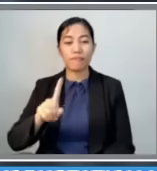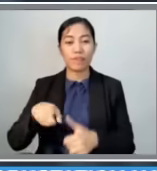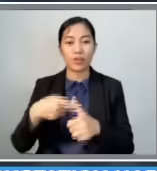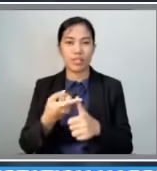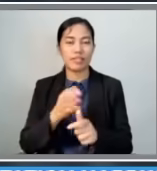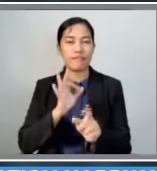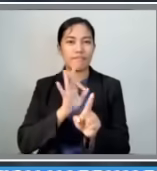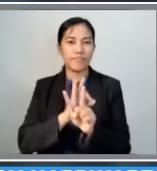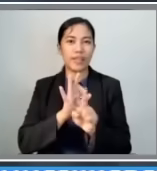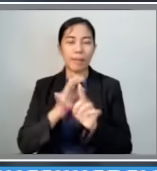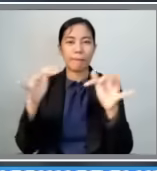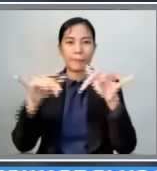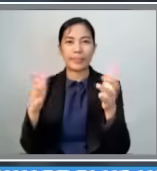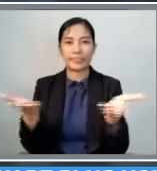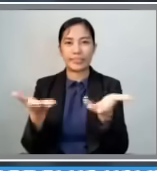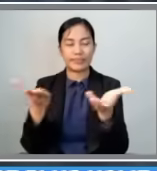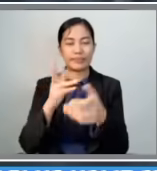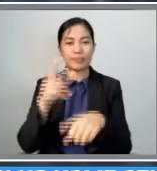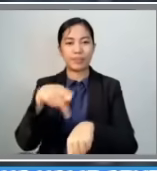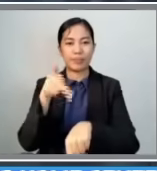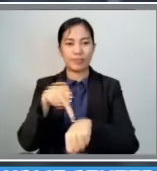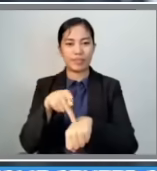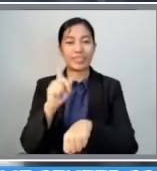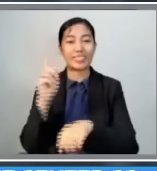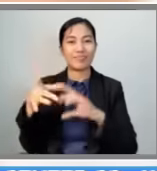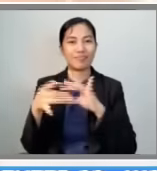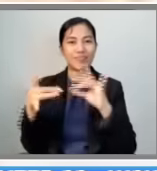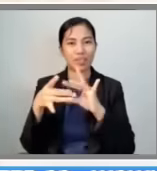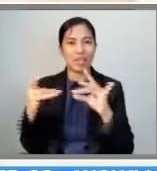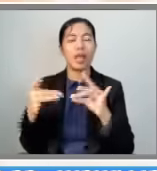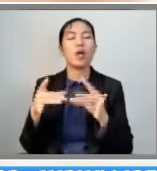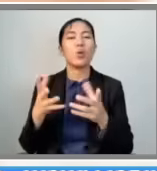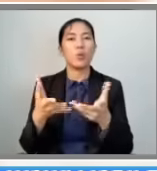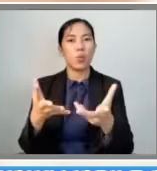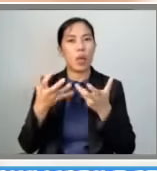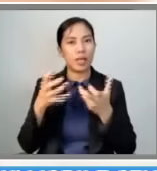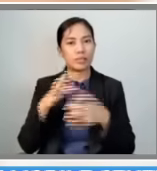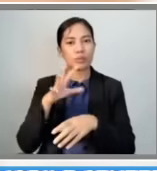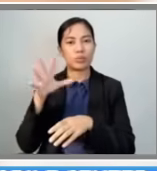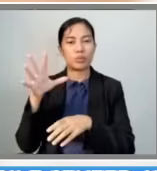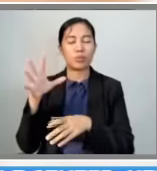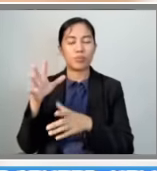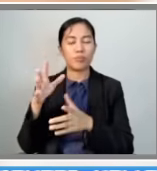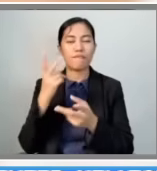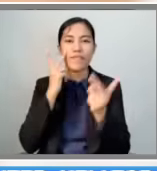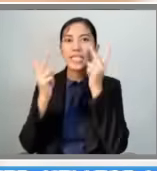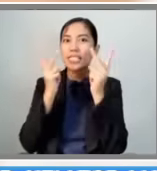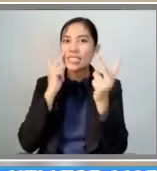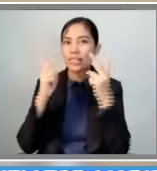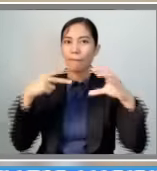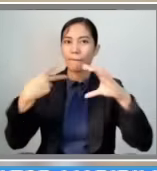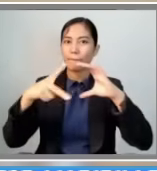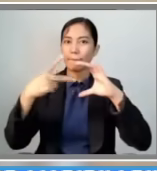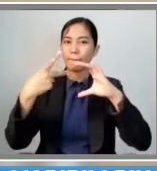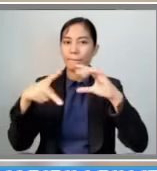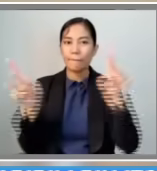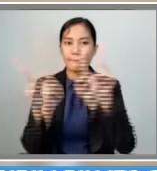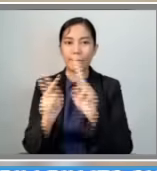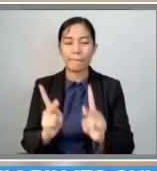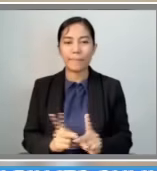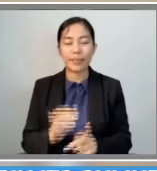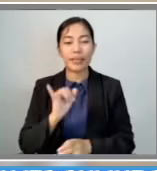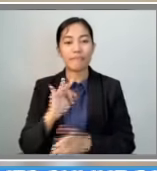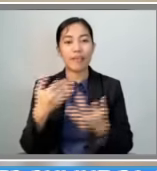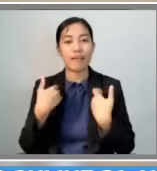kanyang bucket list, babisita ang Puerto Princesa sa Palawan at kung may free time pa, ang Chocolate Hill sa Bohol. Bago